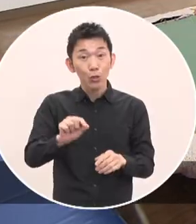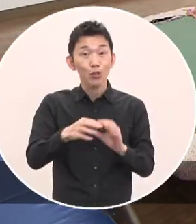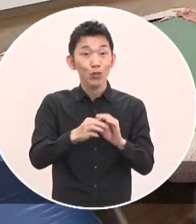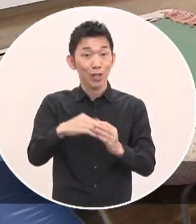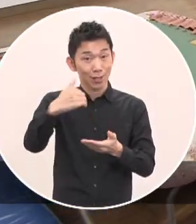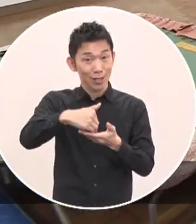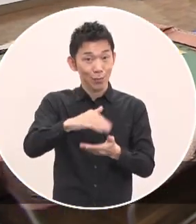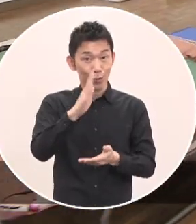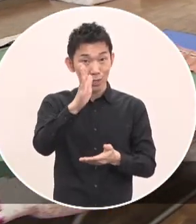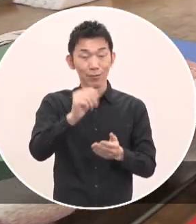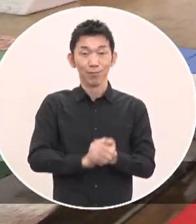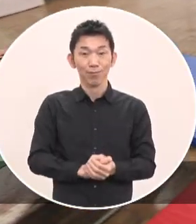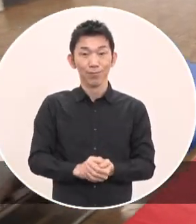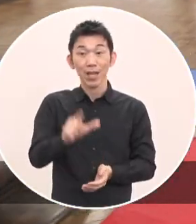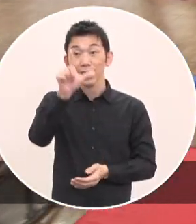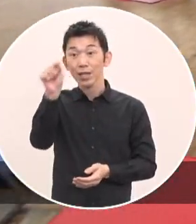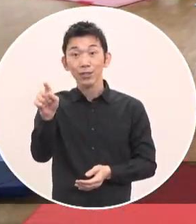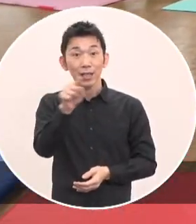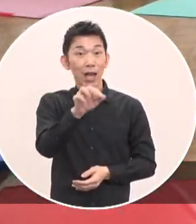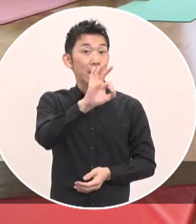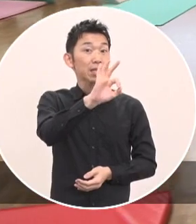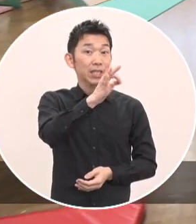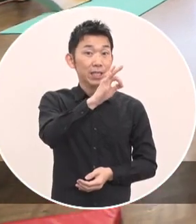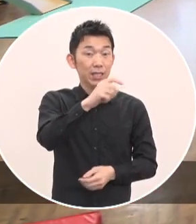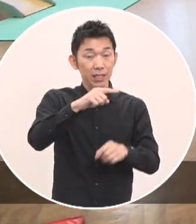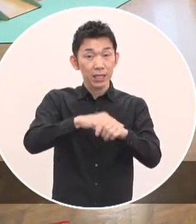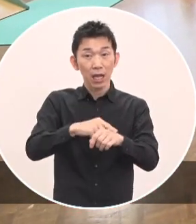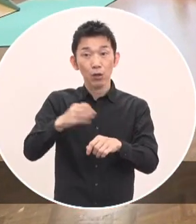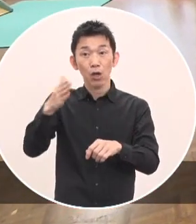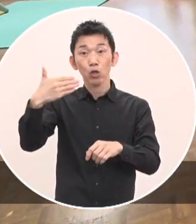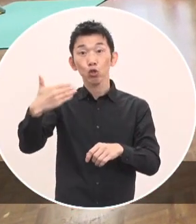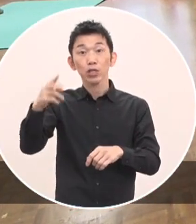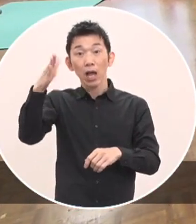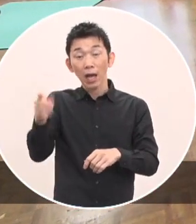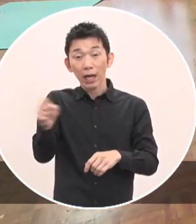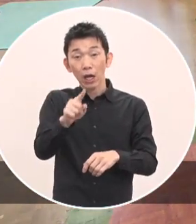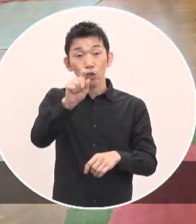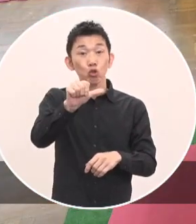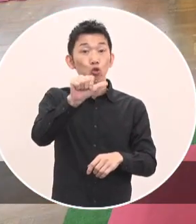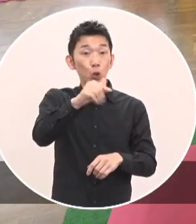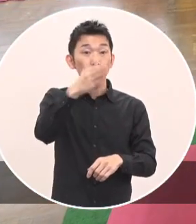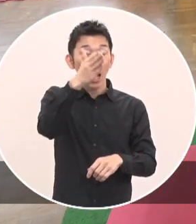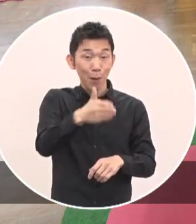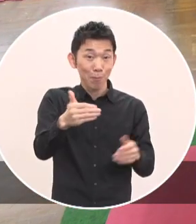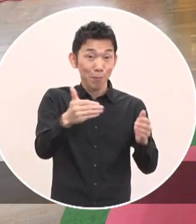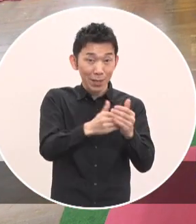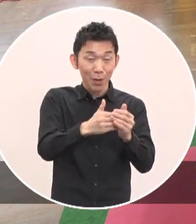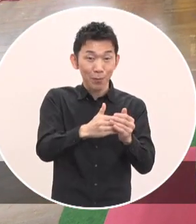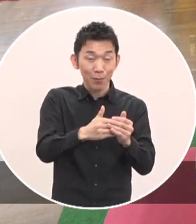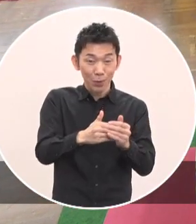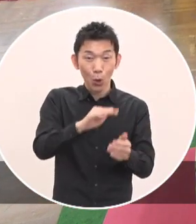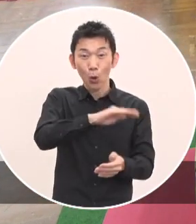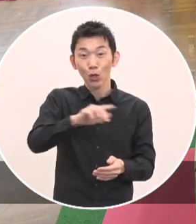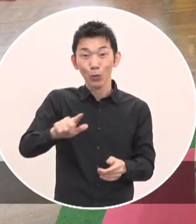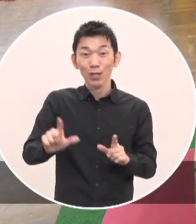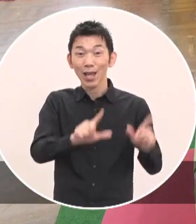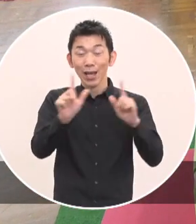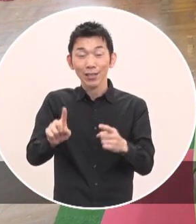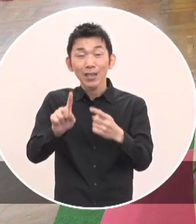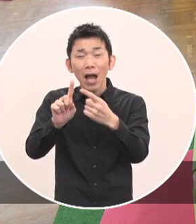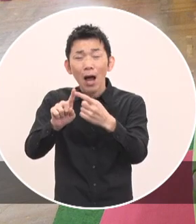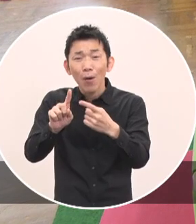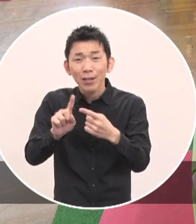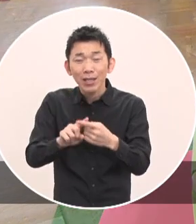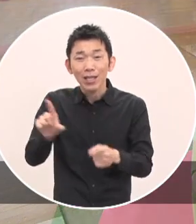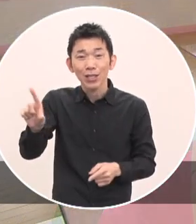ください月曜日から金曜日9時半から15時半までお子様の生活のリズムに合わせてご利用してい